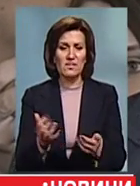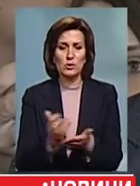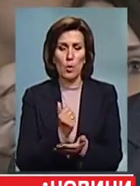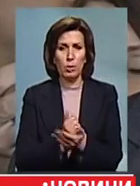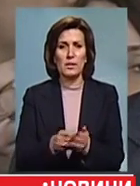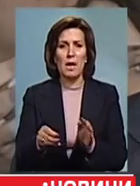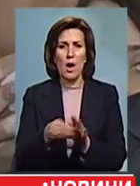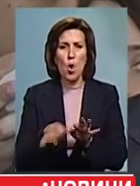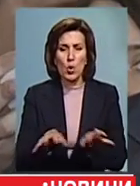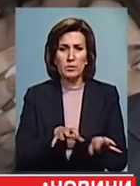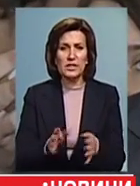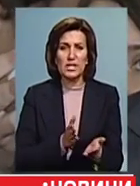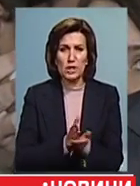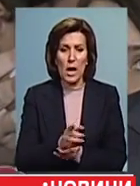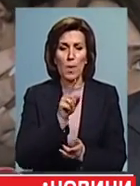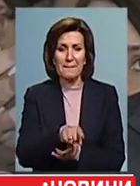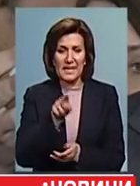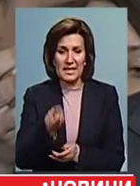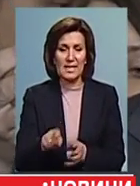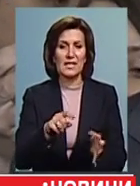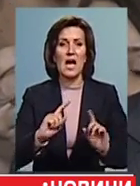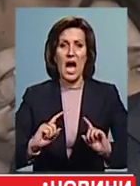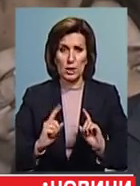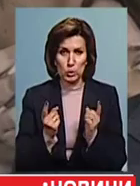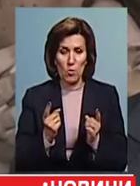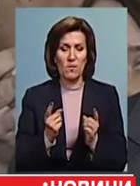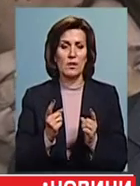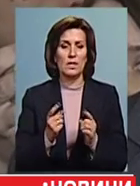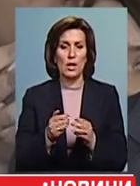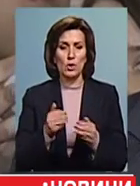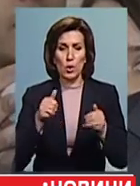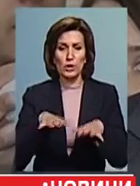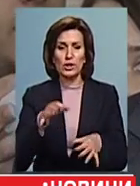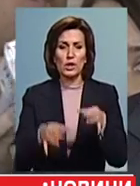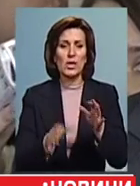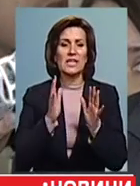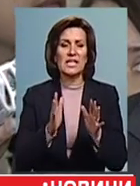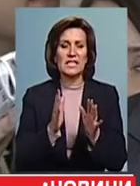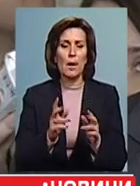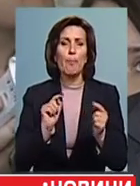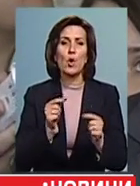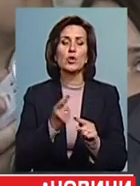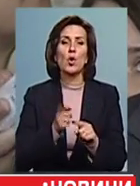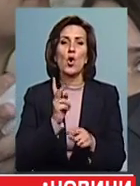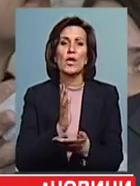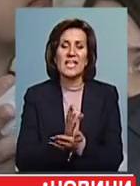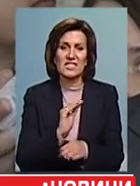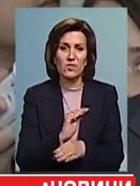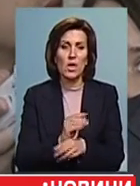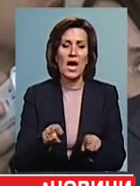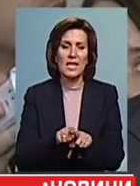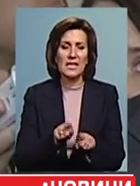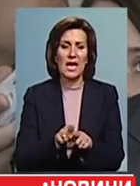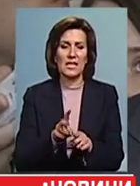здобуті корупційним шляхом, їх арештовувати до рішення суду не тільки того, проти кого є звинувачення, а